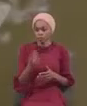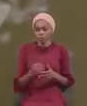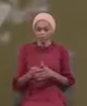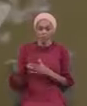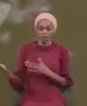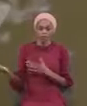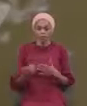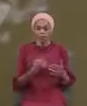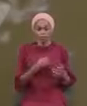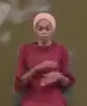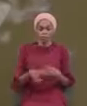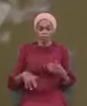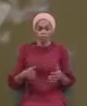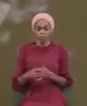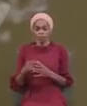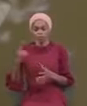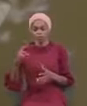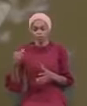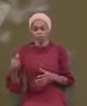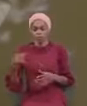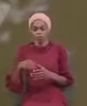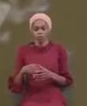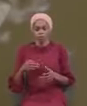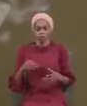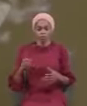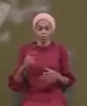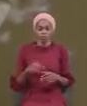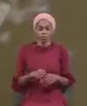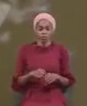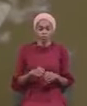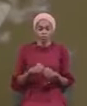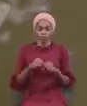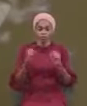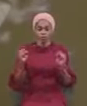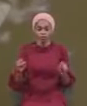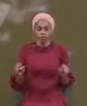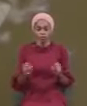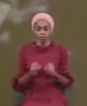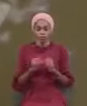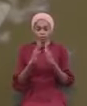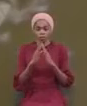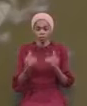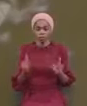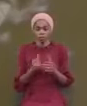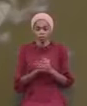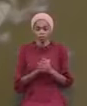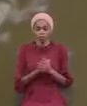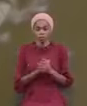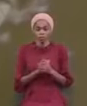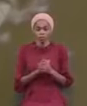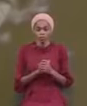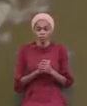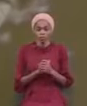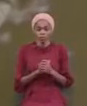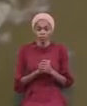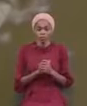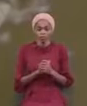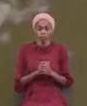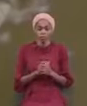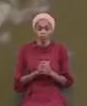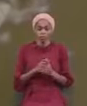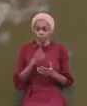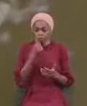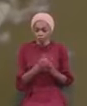toutes les dîmes afin qu'il y ait de niture dans ma maison mettez-moi de la sorte à l'épreuve dit l'Éternel